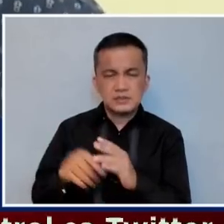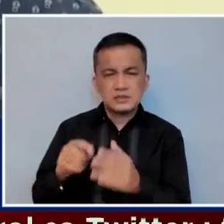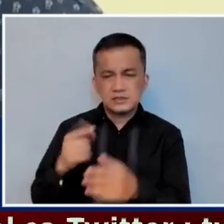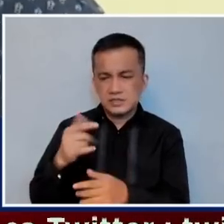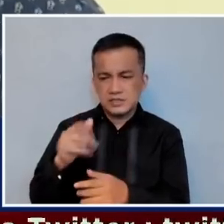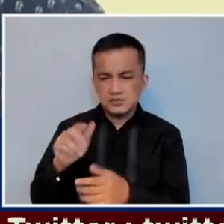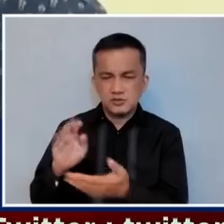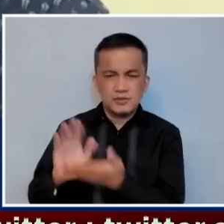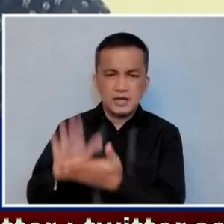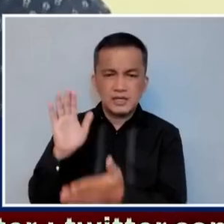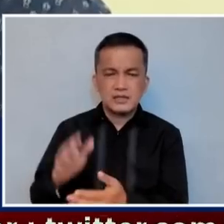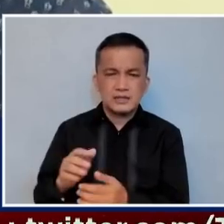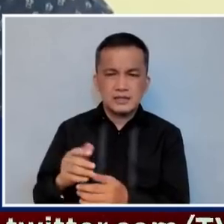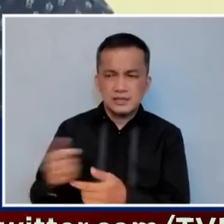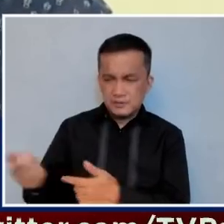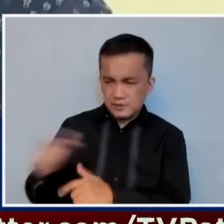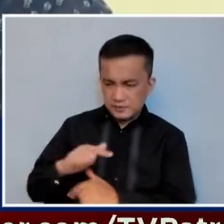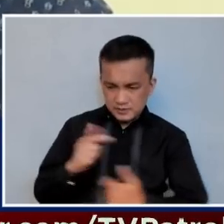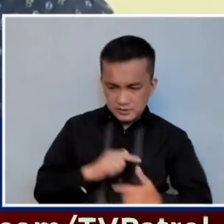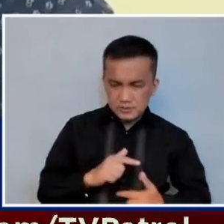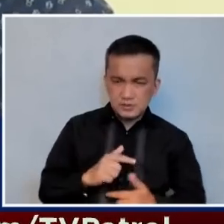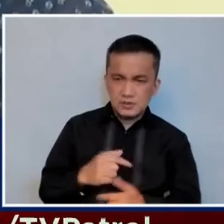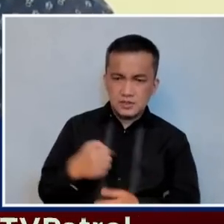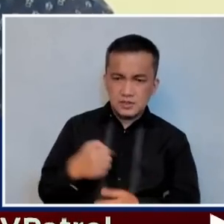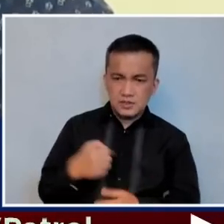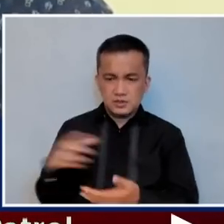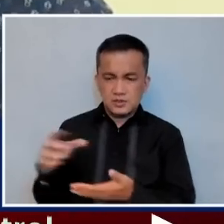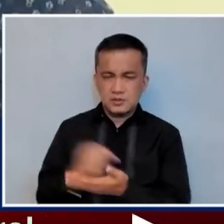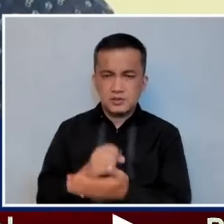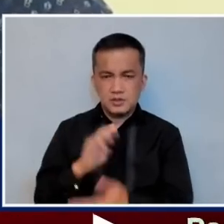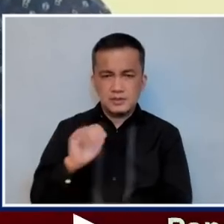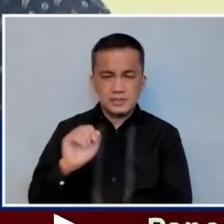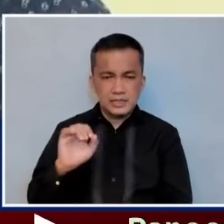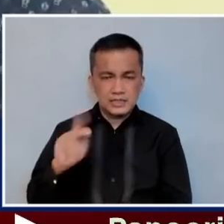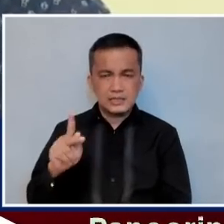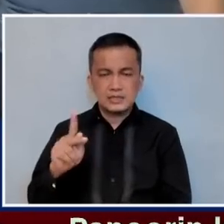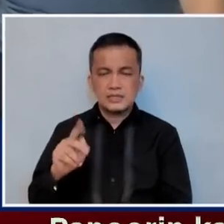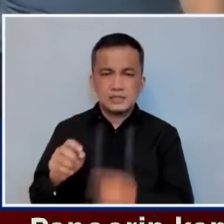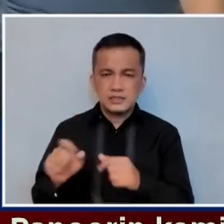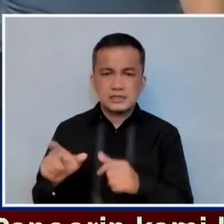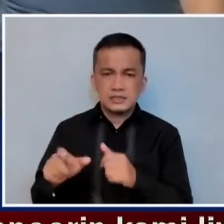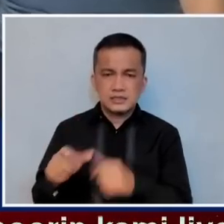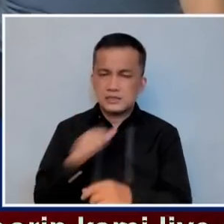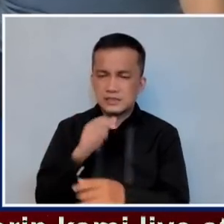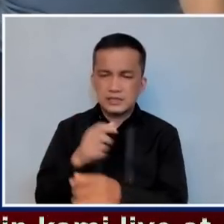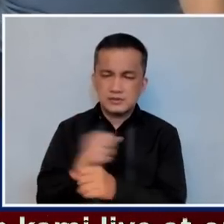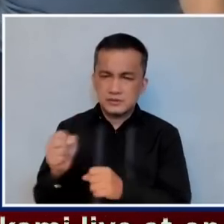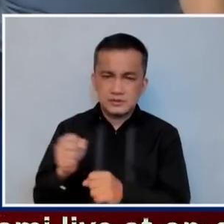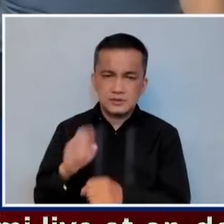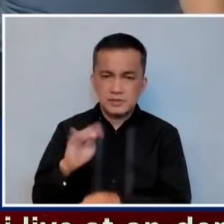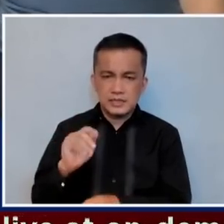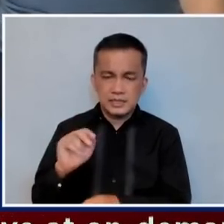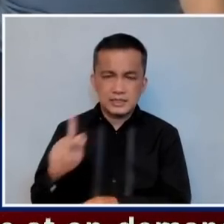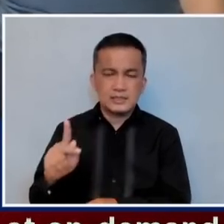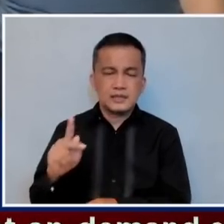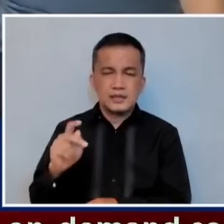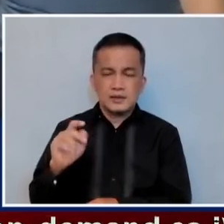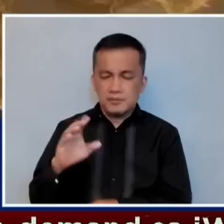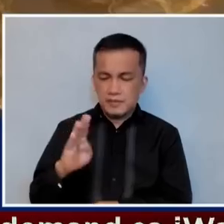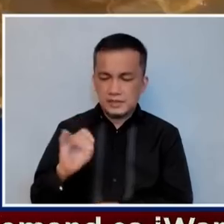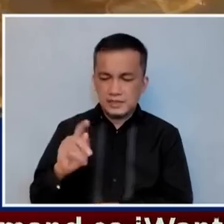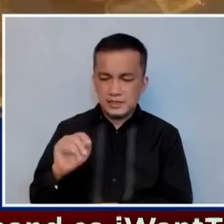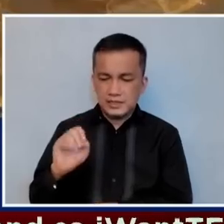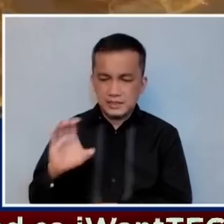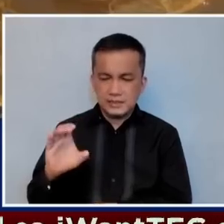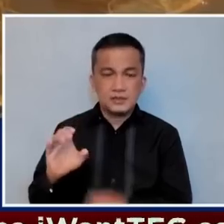generation. Pass-through po yun. Taga-collecta lang po ang Batelec noon. Yun po ay non-revenue sa Batelec. Dahil sa reklamo ng mga consumers,